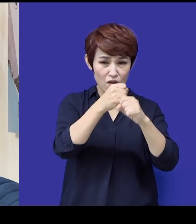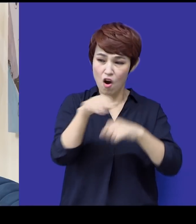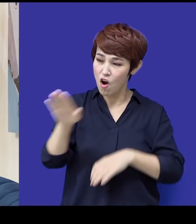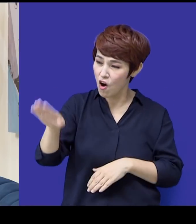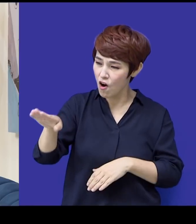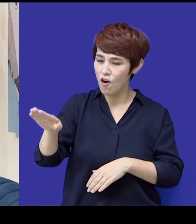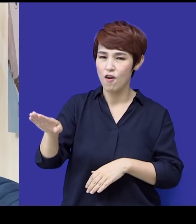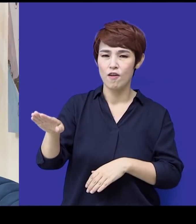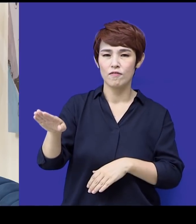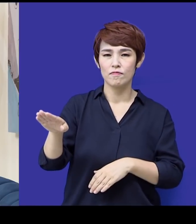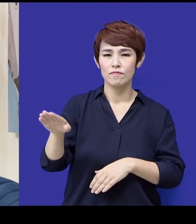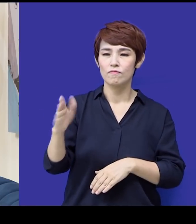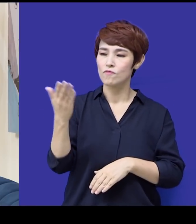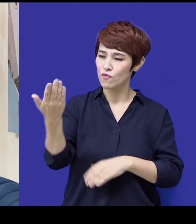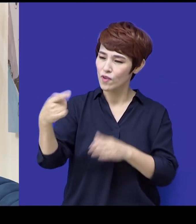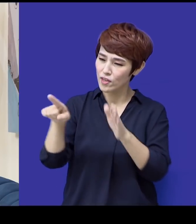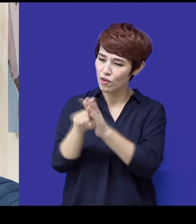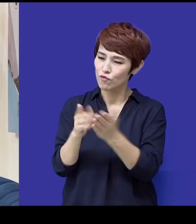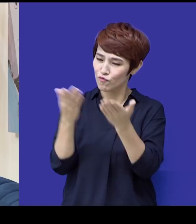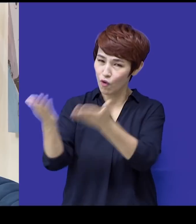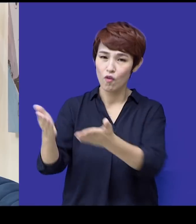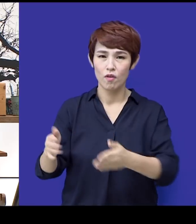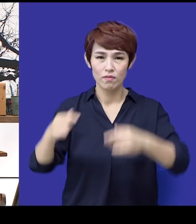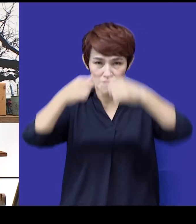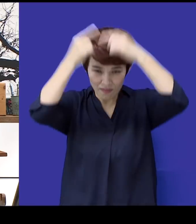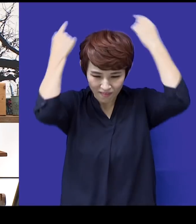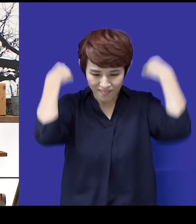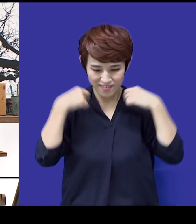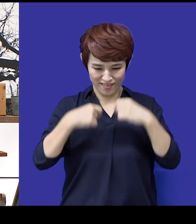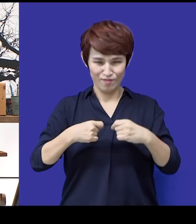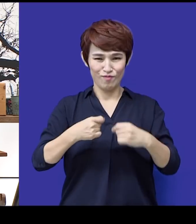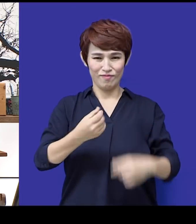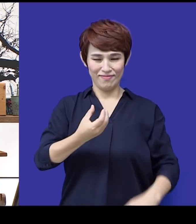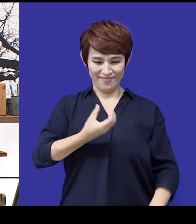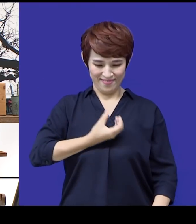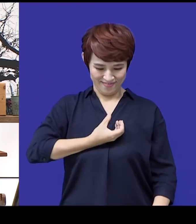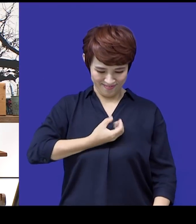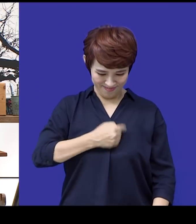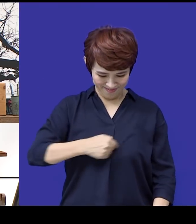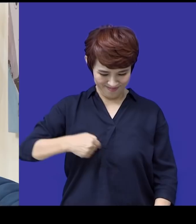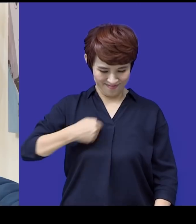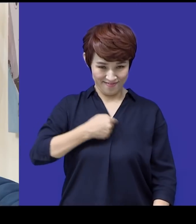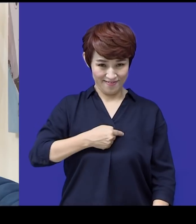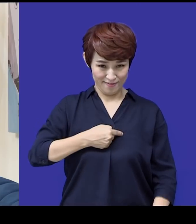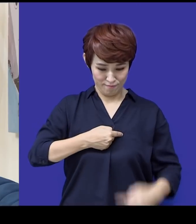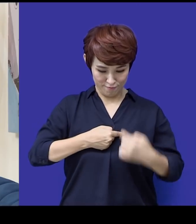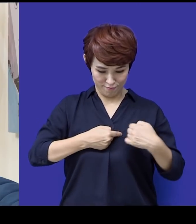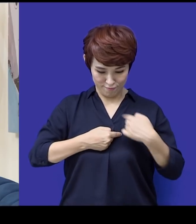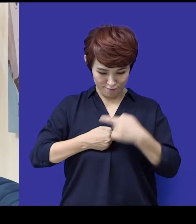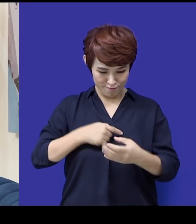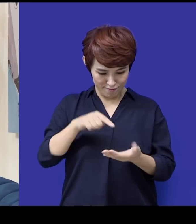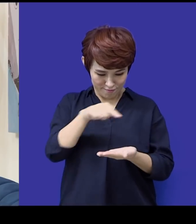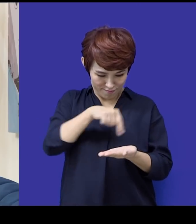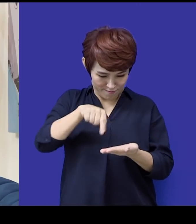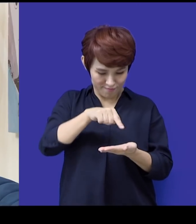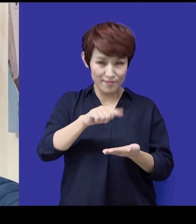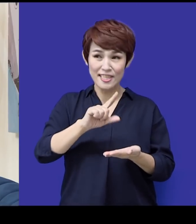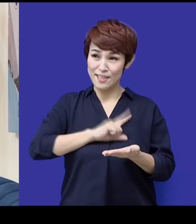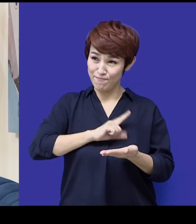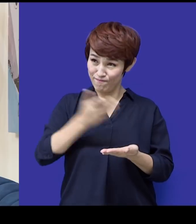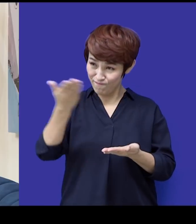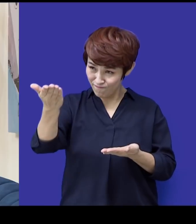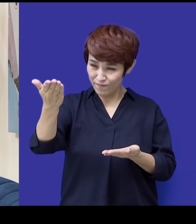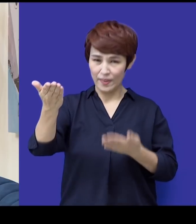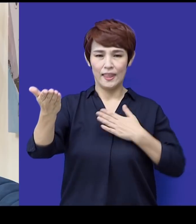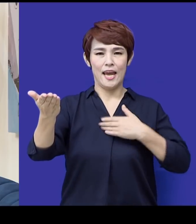이거 좀 저기 받으세요 하고 이거 씌워주더라고요. 와. 여기 선생님 이름 있고